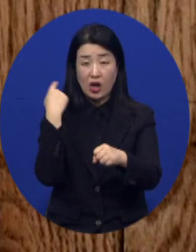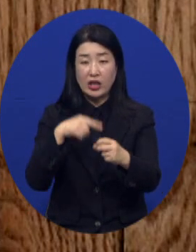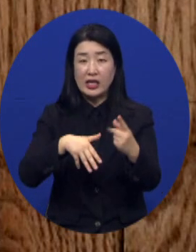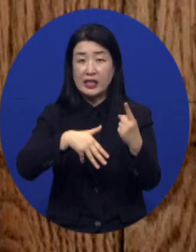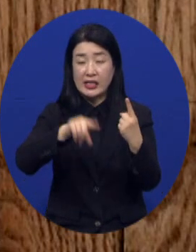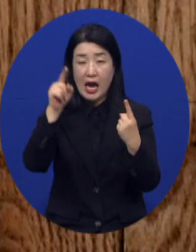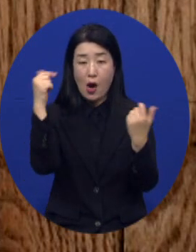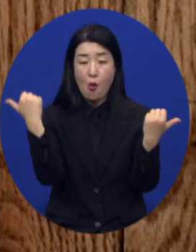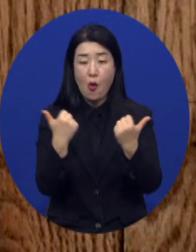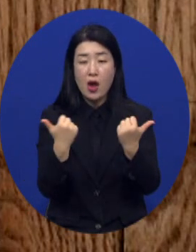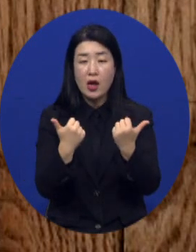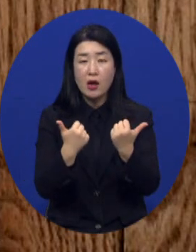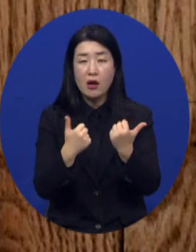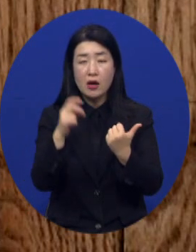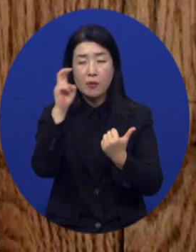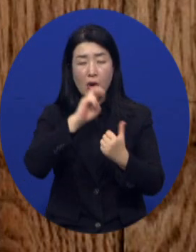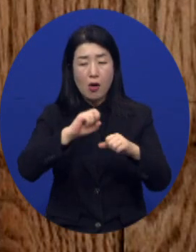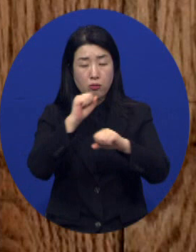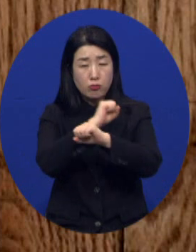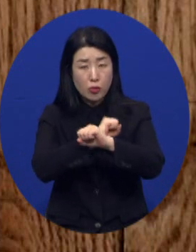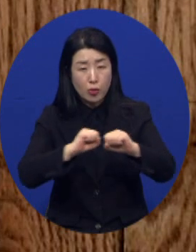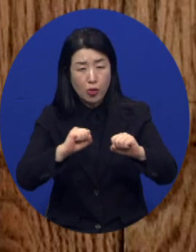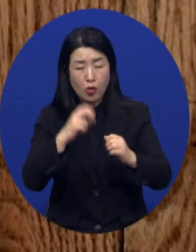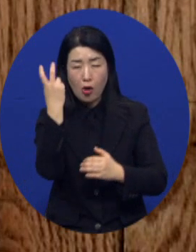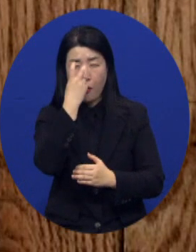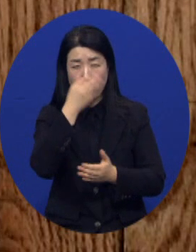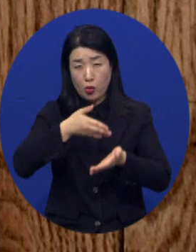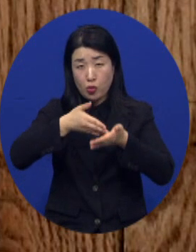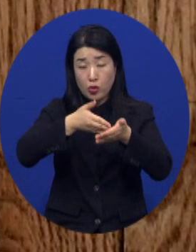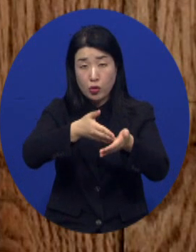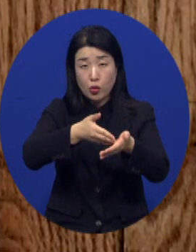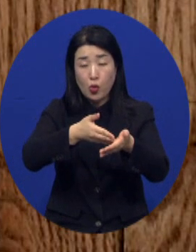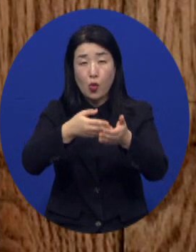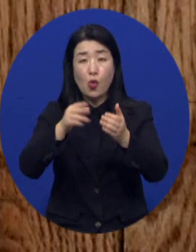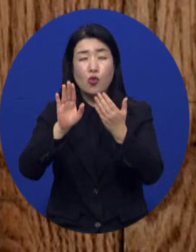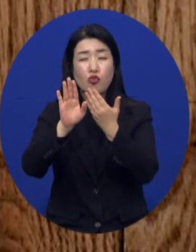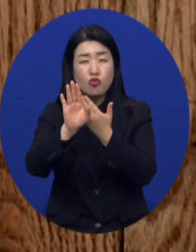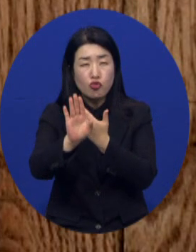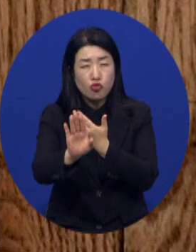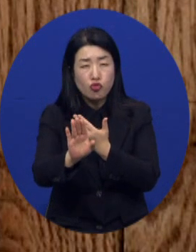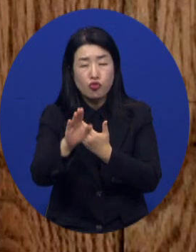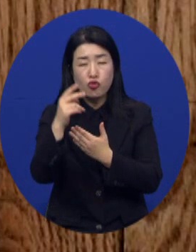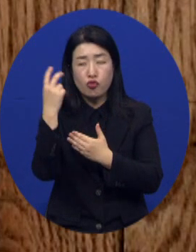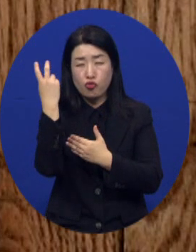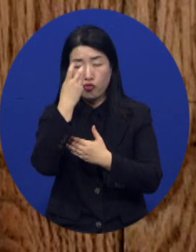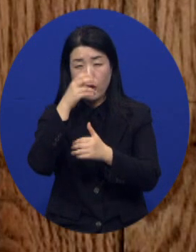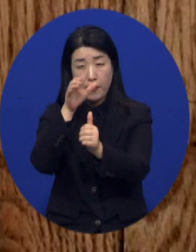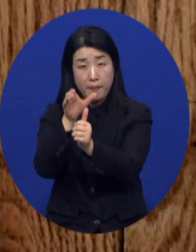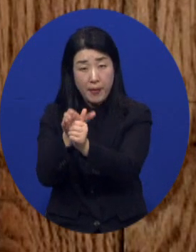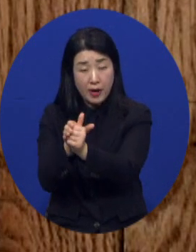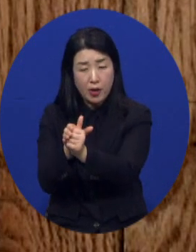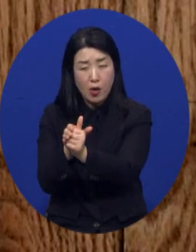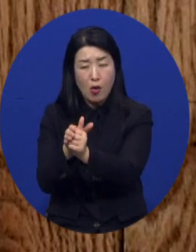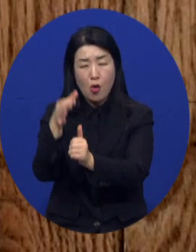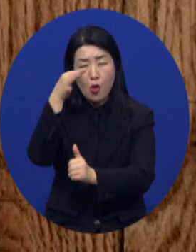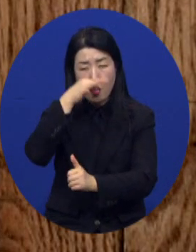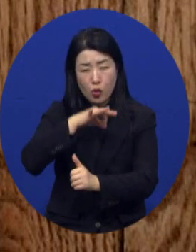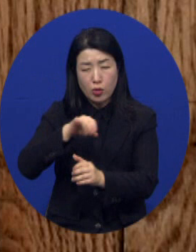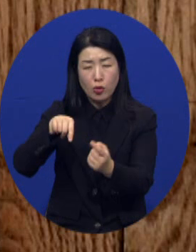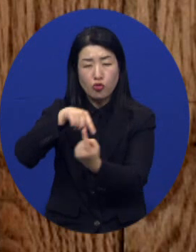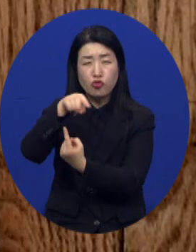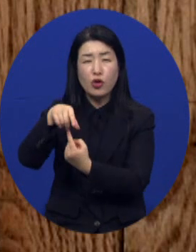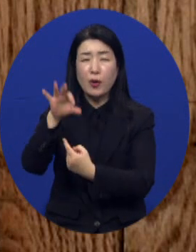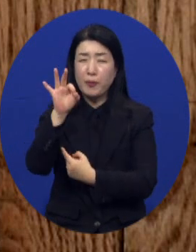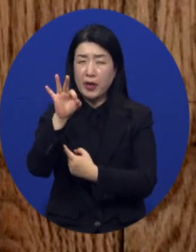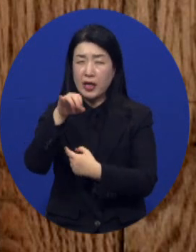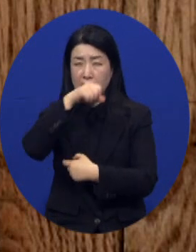회의에서 음악당 규모 검토 요청이 있었고 이후 컨설팅 업체에 의류한 결과 효율성과 운영비용